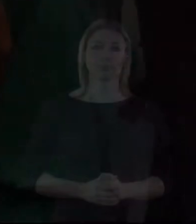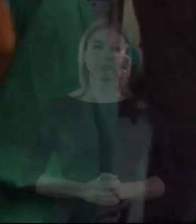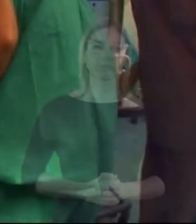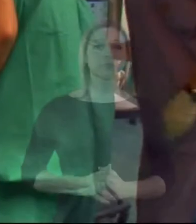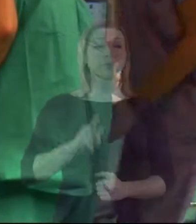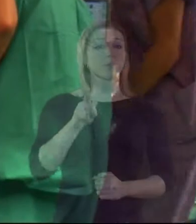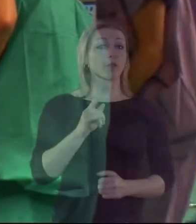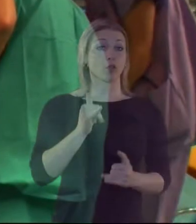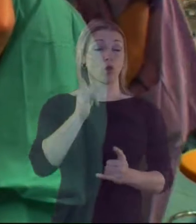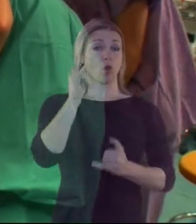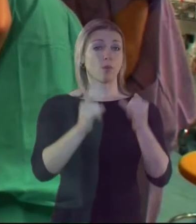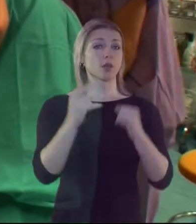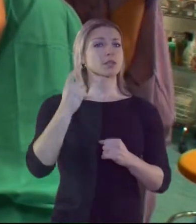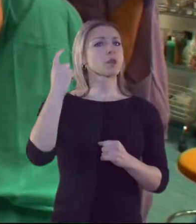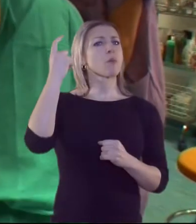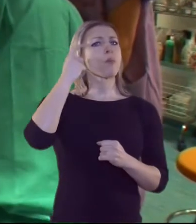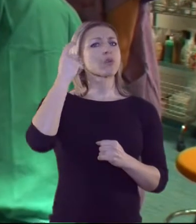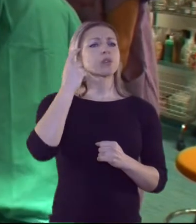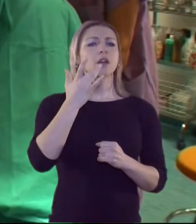Navigace k operaci mozku.